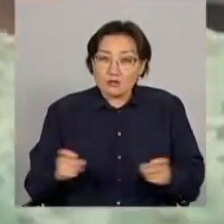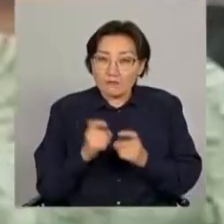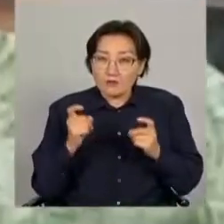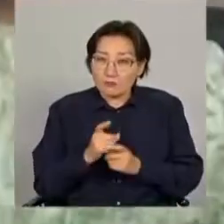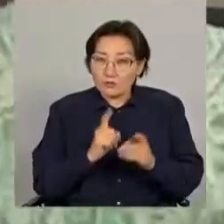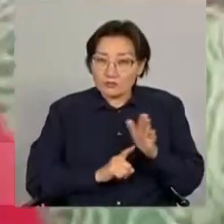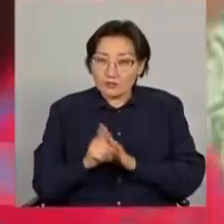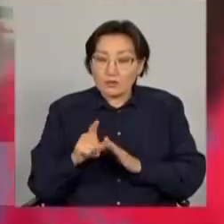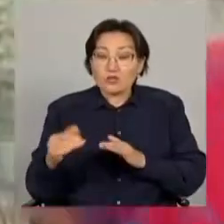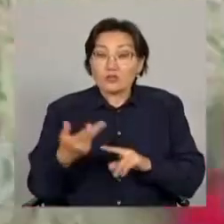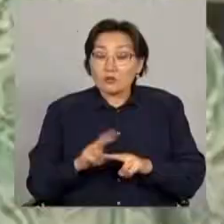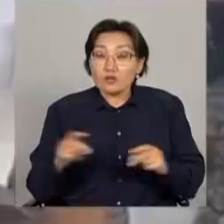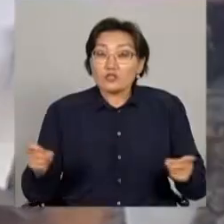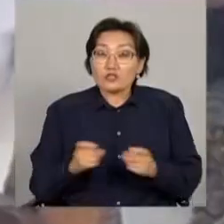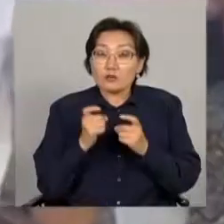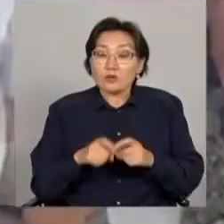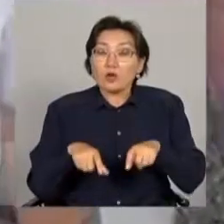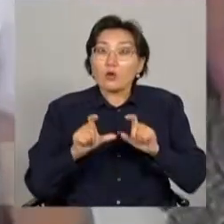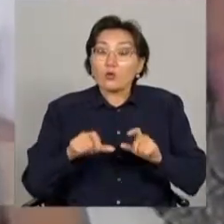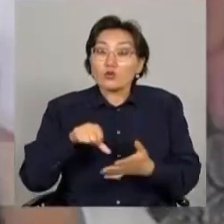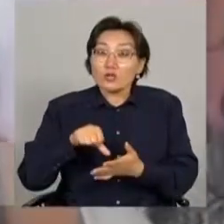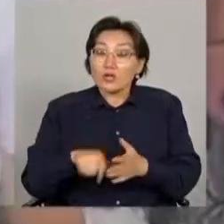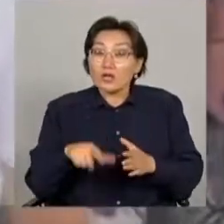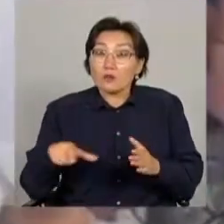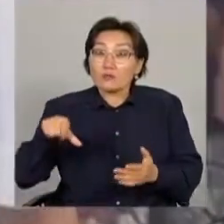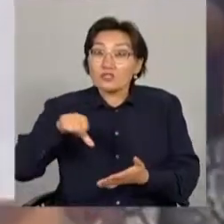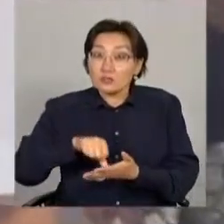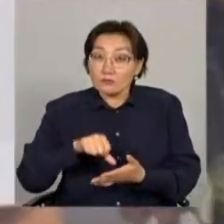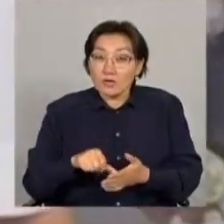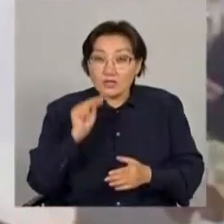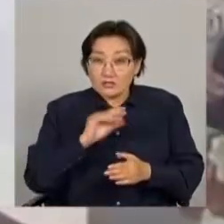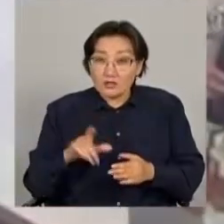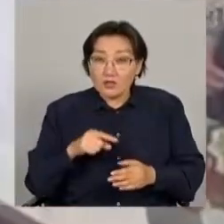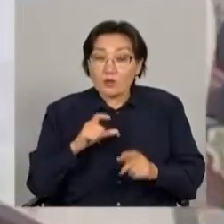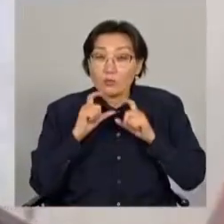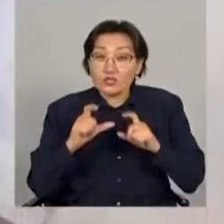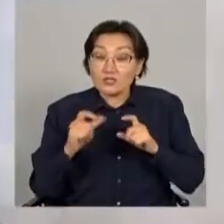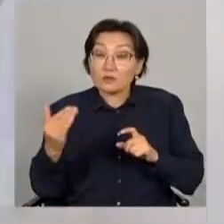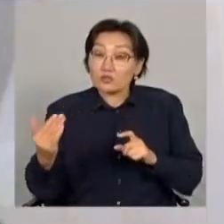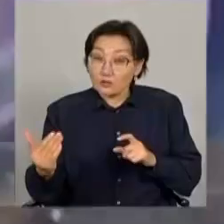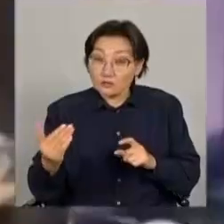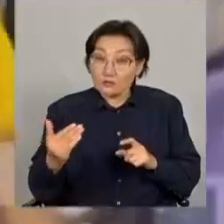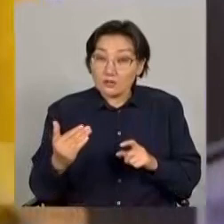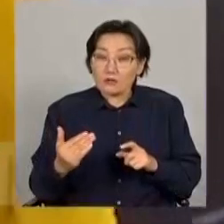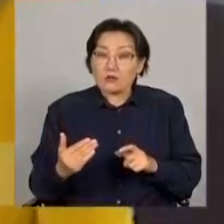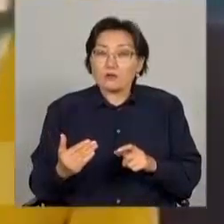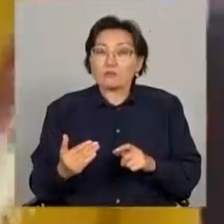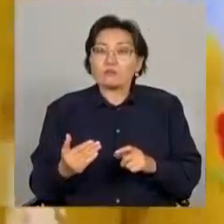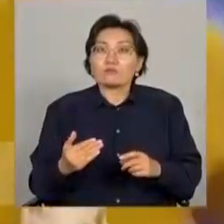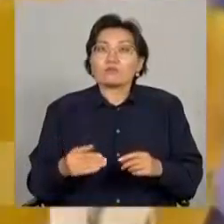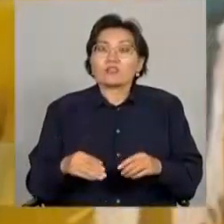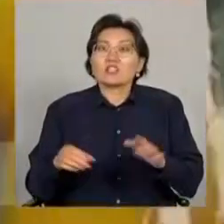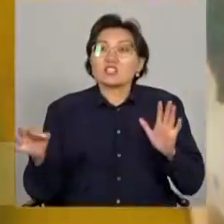шығарды. Іле-шала бұл жанжалға отырғандар да қосылып кетті. Кінәсіз екендерін айтып айғайлаған олар тіпті шыны қоршауды